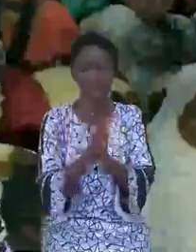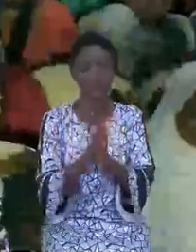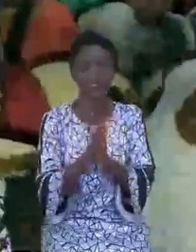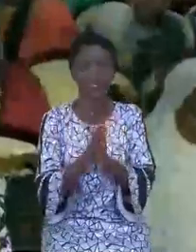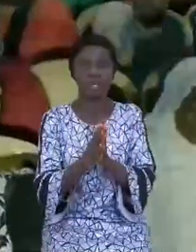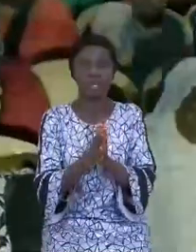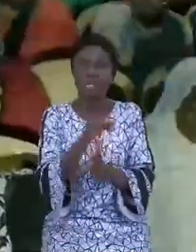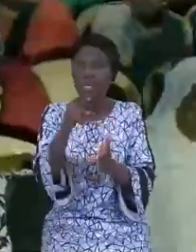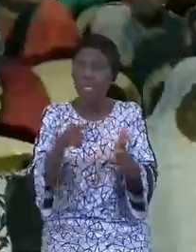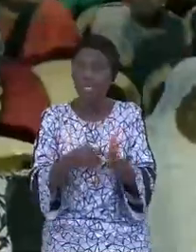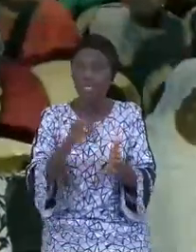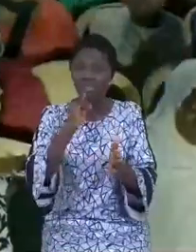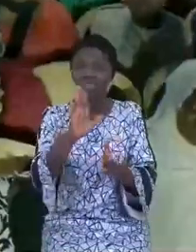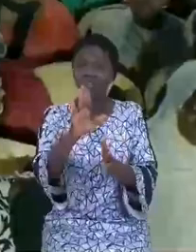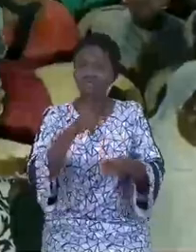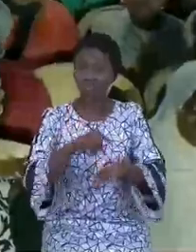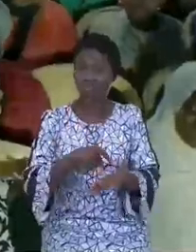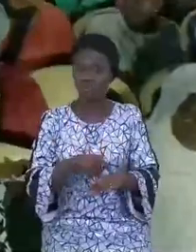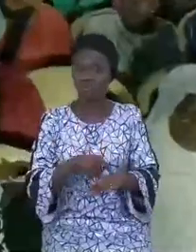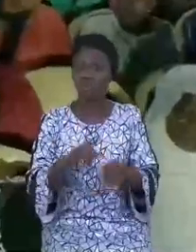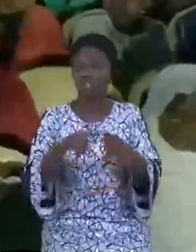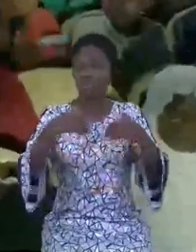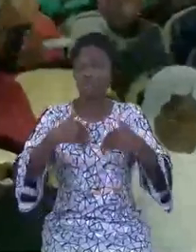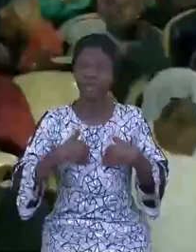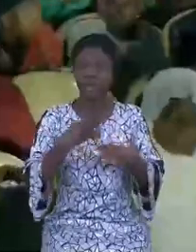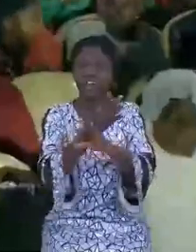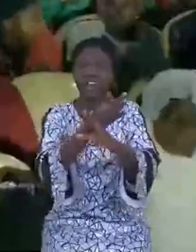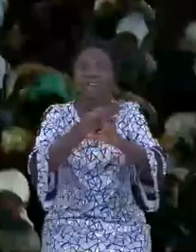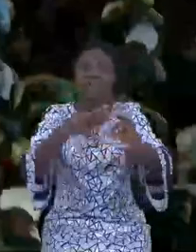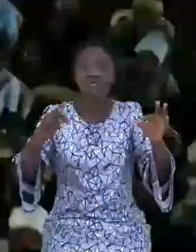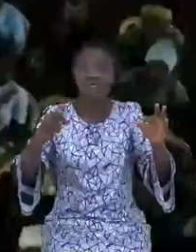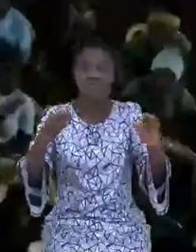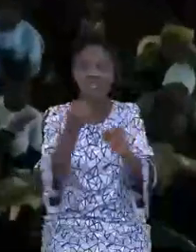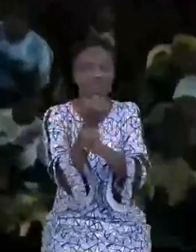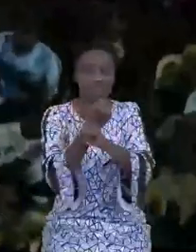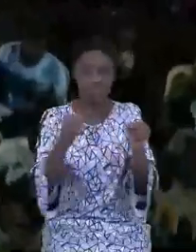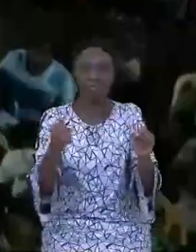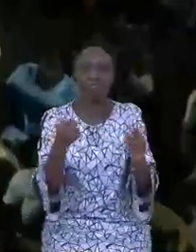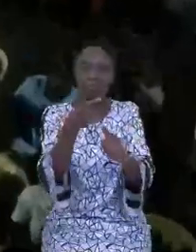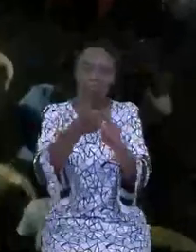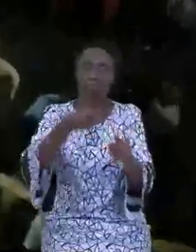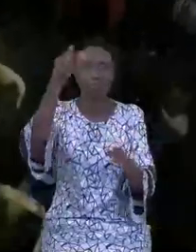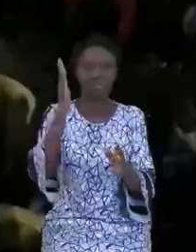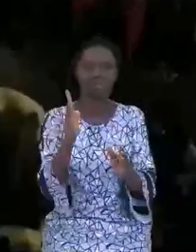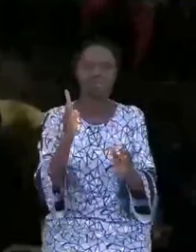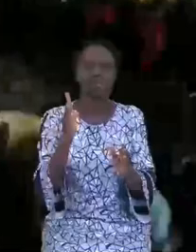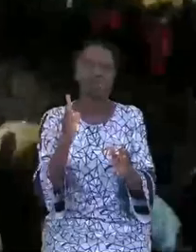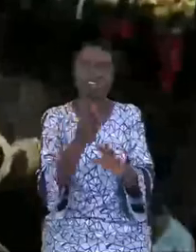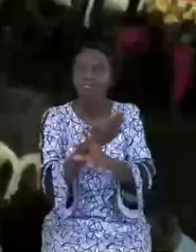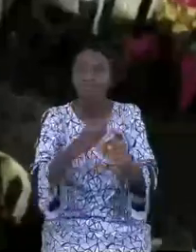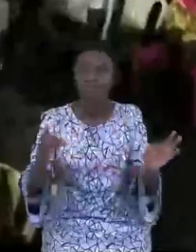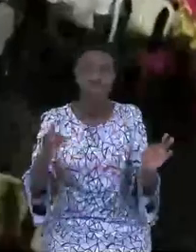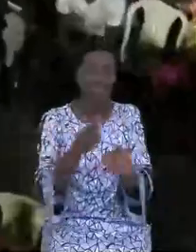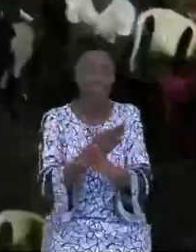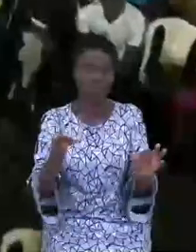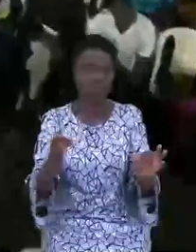Voici ton moment pour que tu aies le salut gratuit de la part du Seigneur. Gratuit. On ne perd